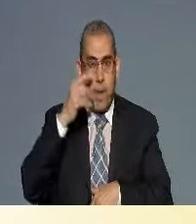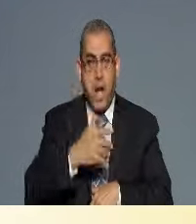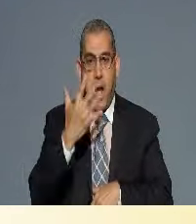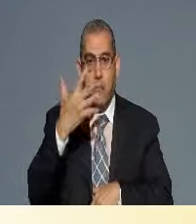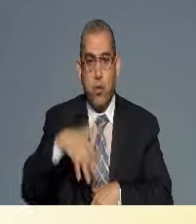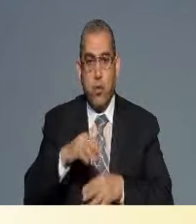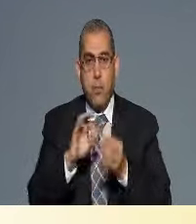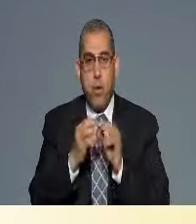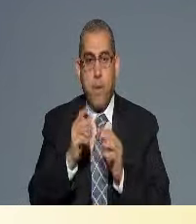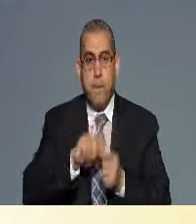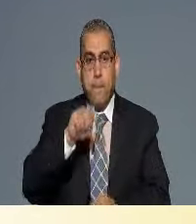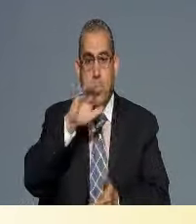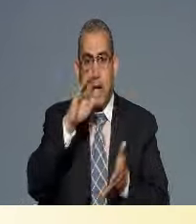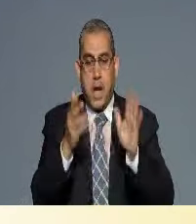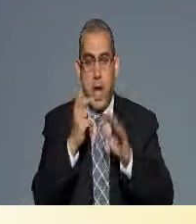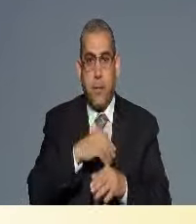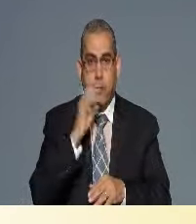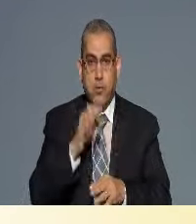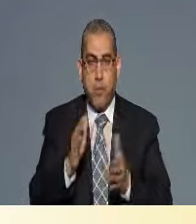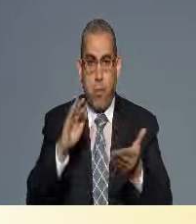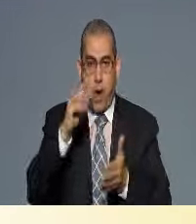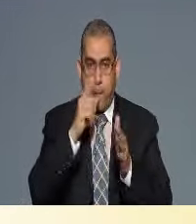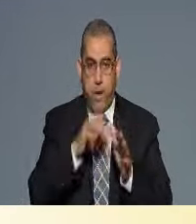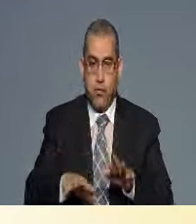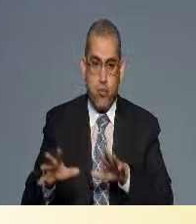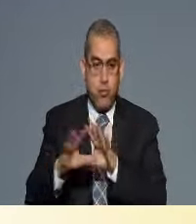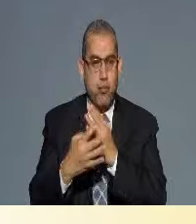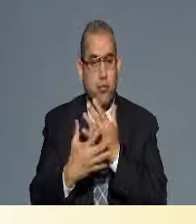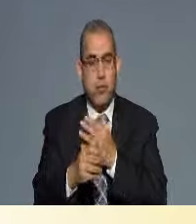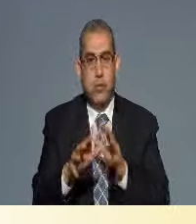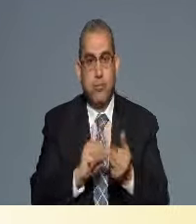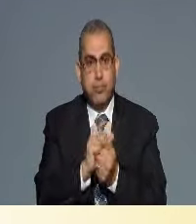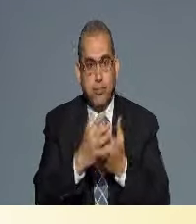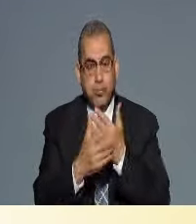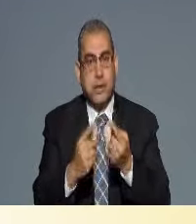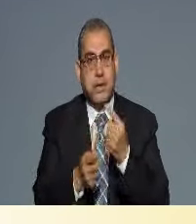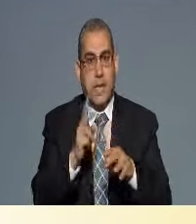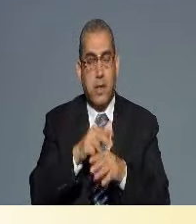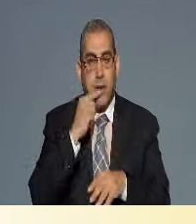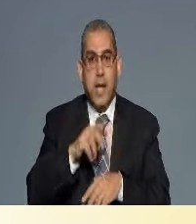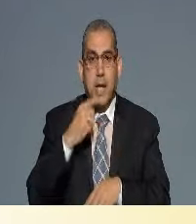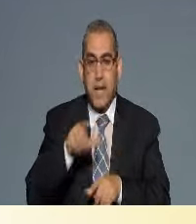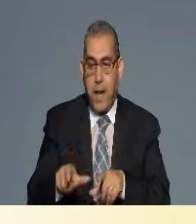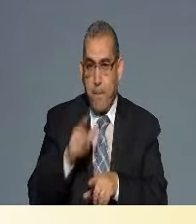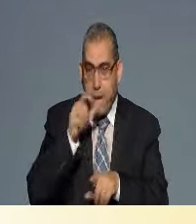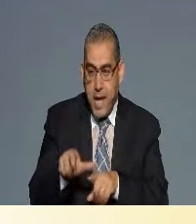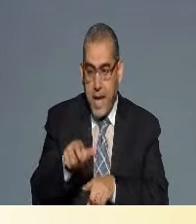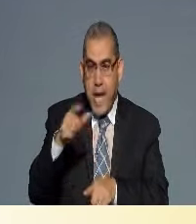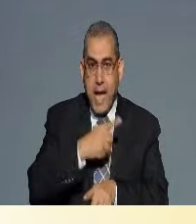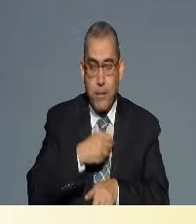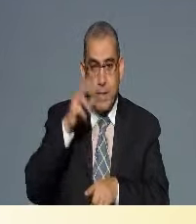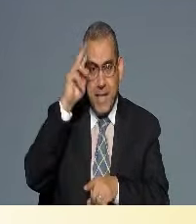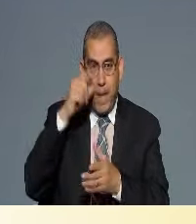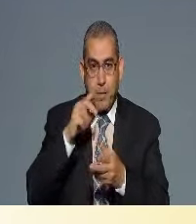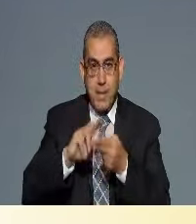تحديدا 5.6 مليون متر مكعب تصرف. احنا هنا بنجيب من ترعة السلام وبندخلها على الشيخ جابر،